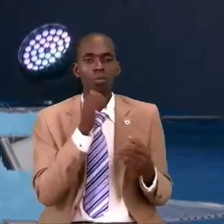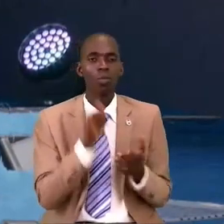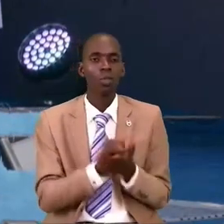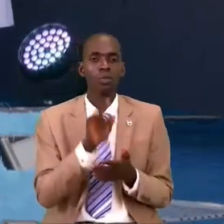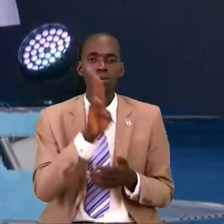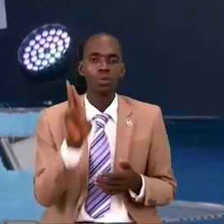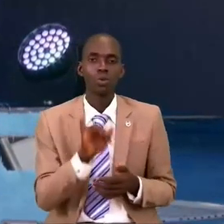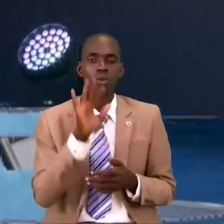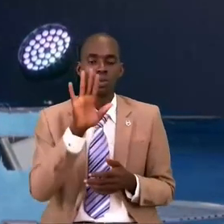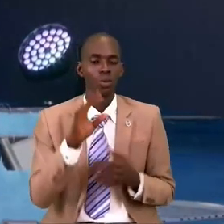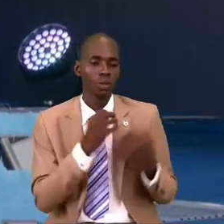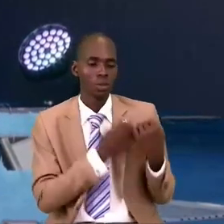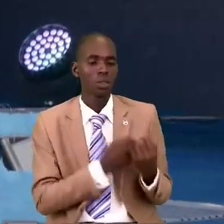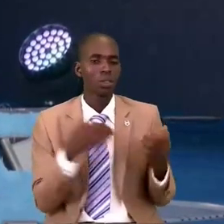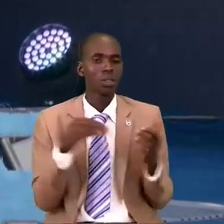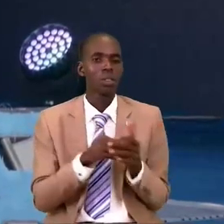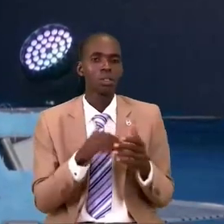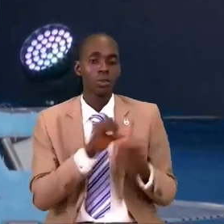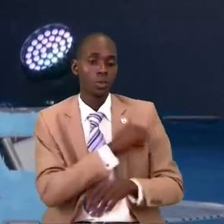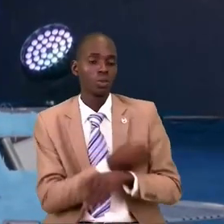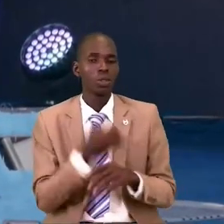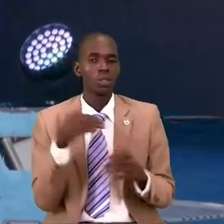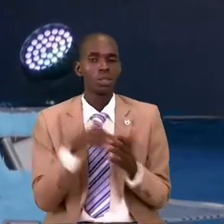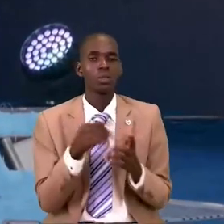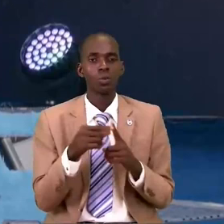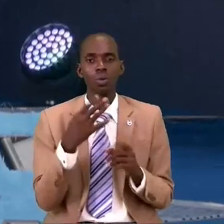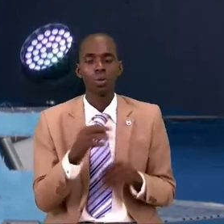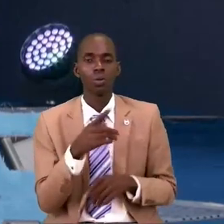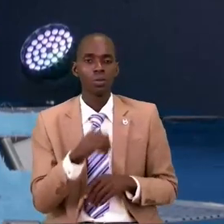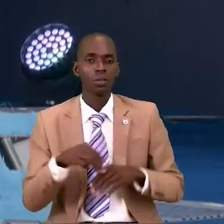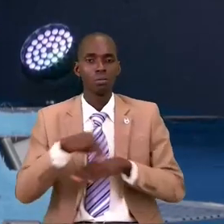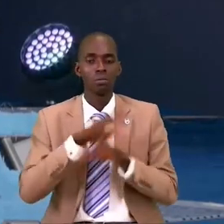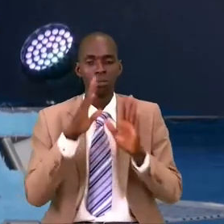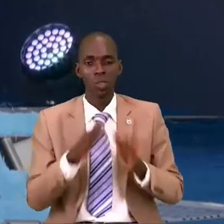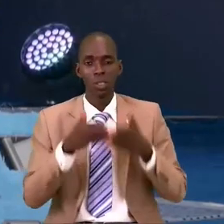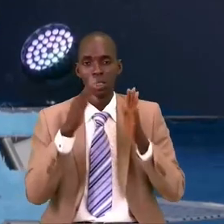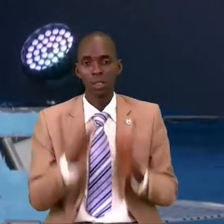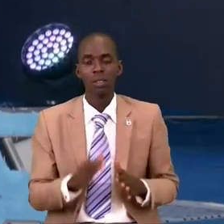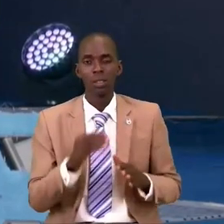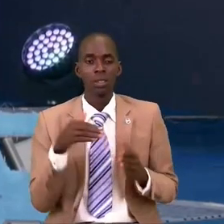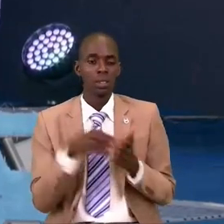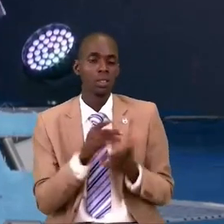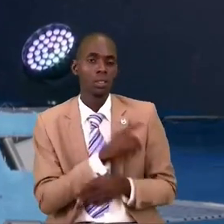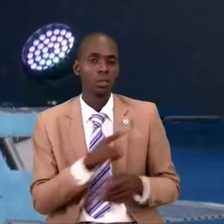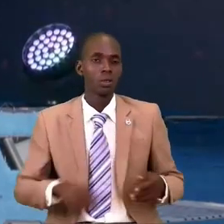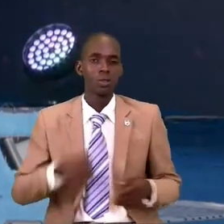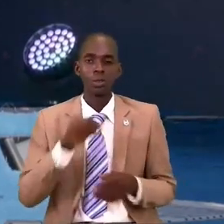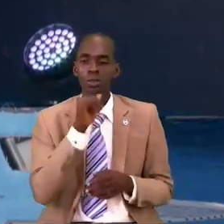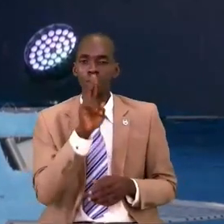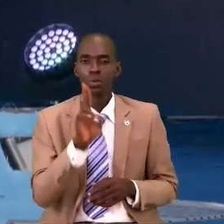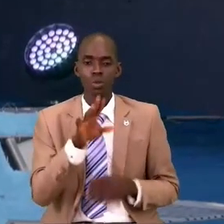parole du roi, du maître. Contre la volonté, la voix du maître. Non, tu es